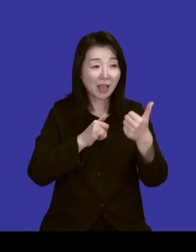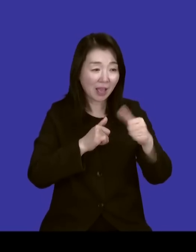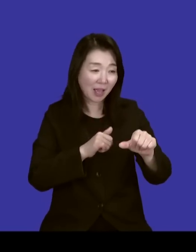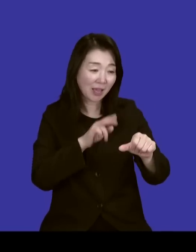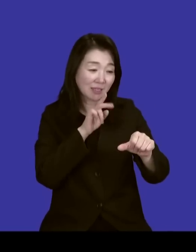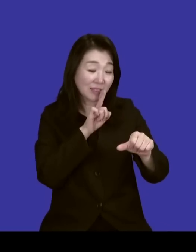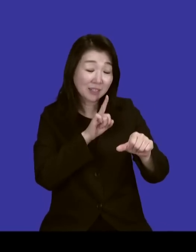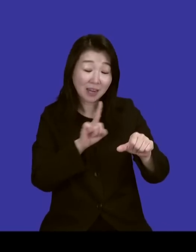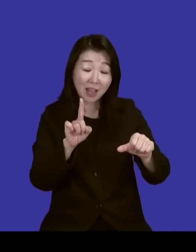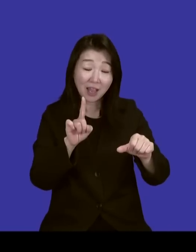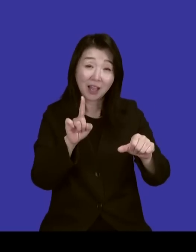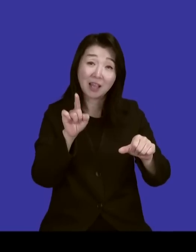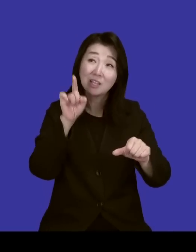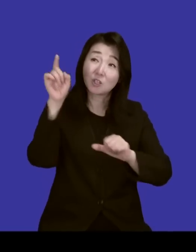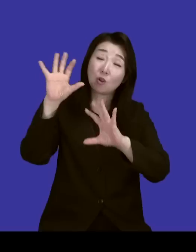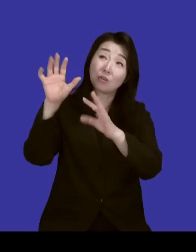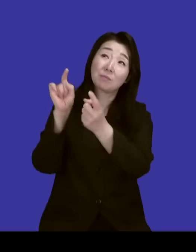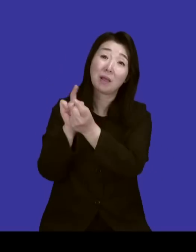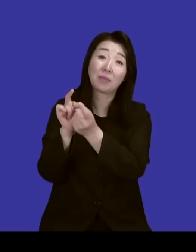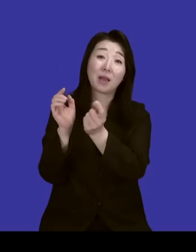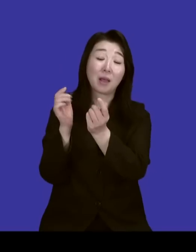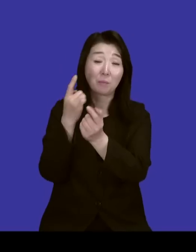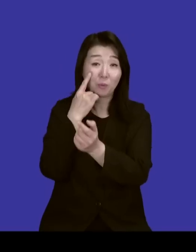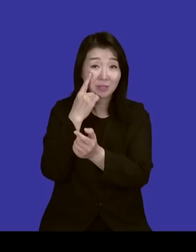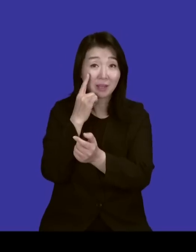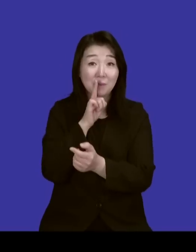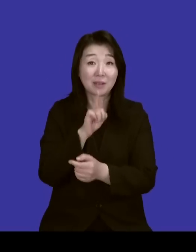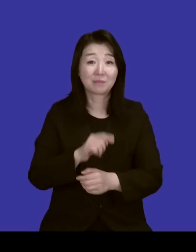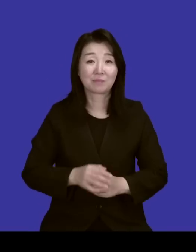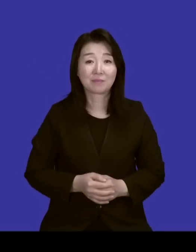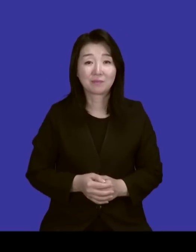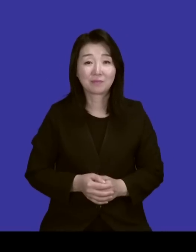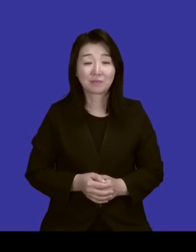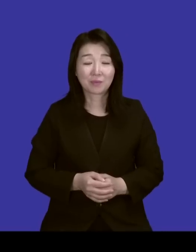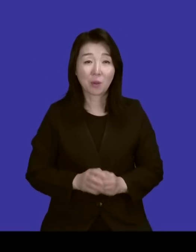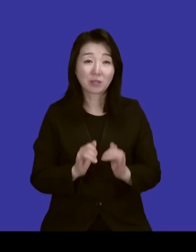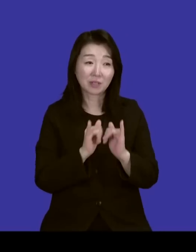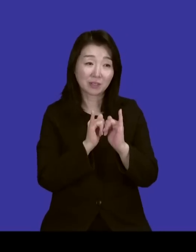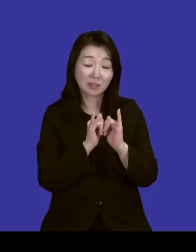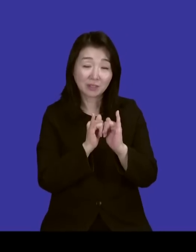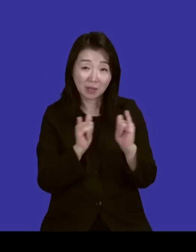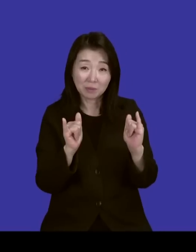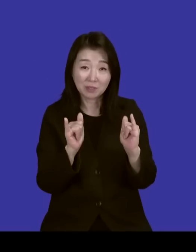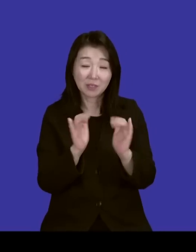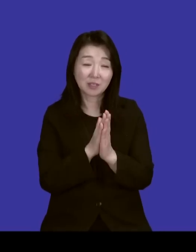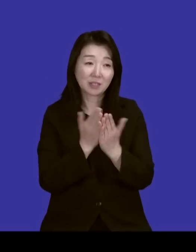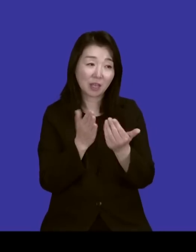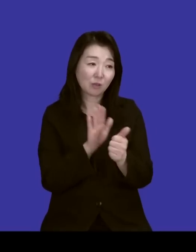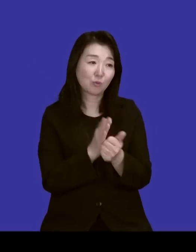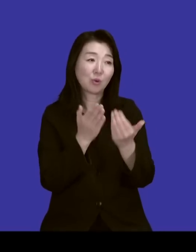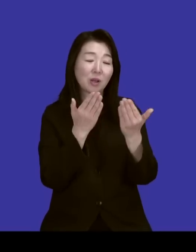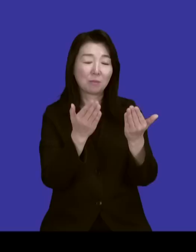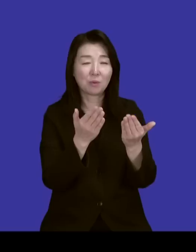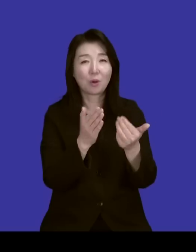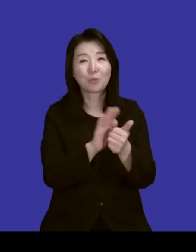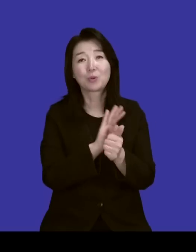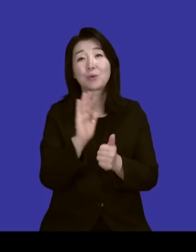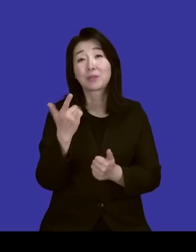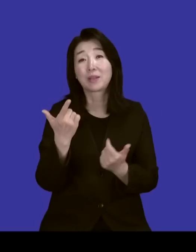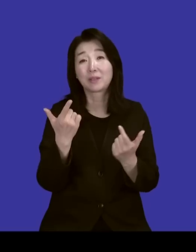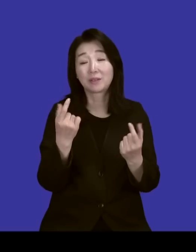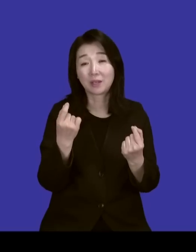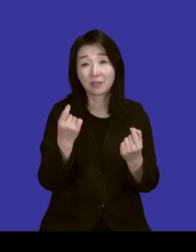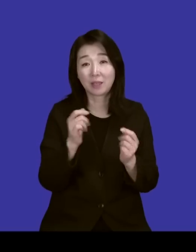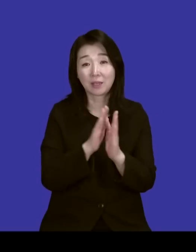예. 두란노에서 네, 출판했는데요. 네. 혹시 그런 분들에게 이 책을 권하시면 함께 예, 예. 위로가 되지 않을까. 아, 그래요. 네,